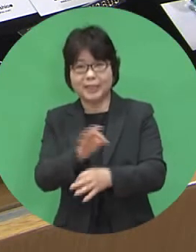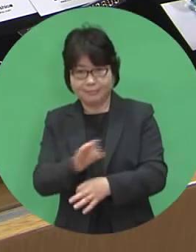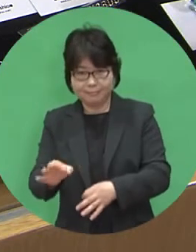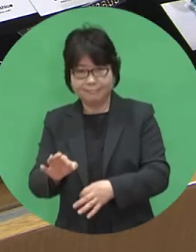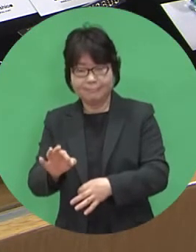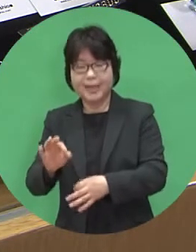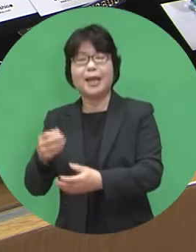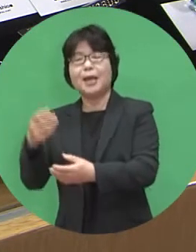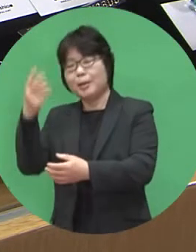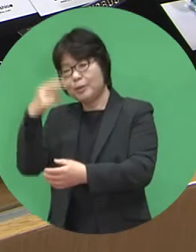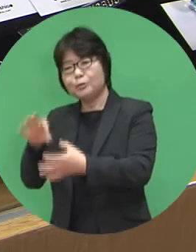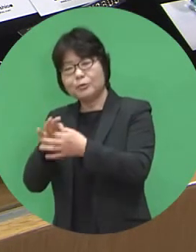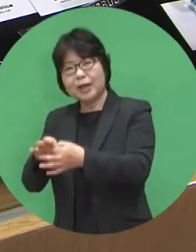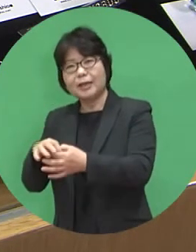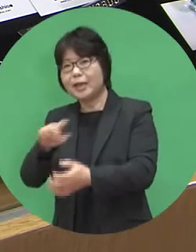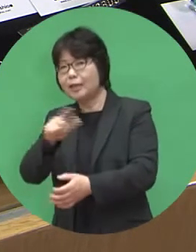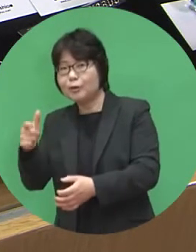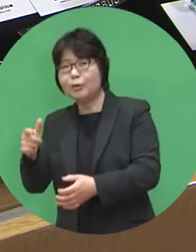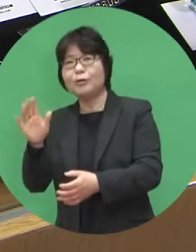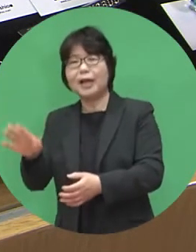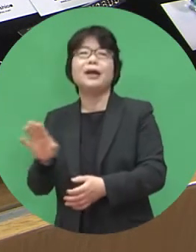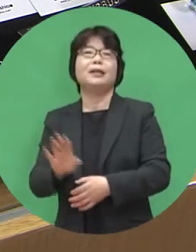連グッズを取り揃えています。